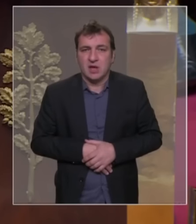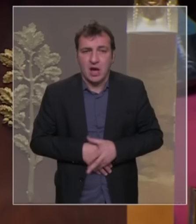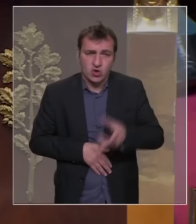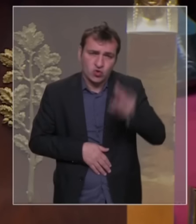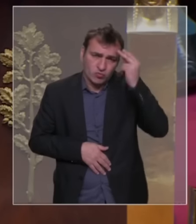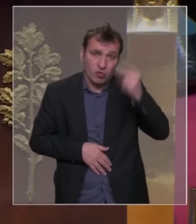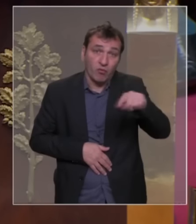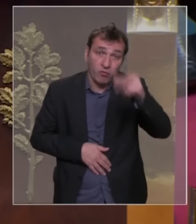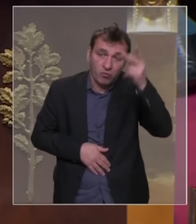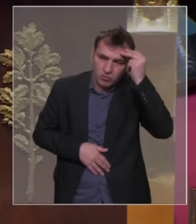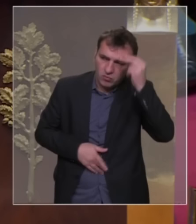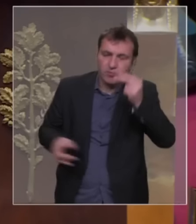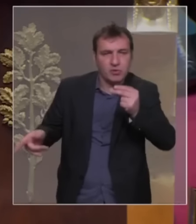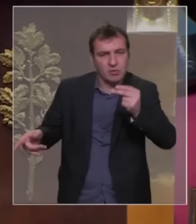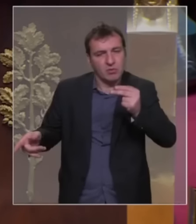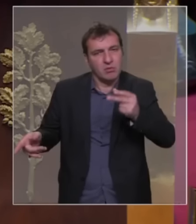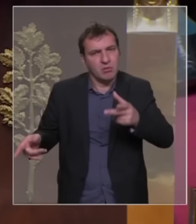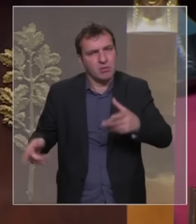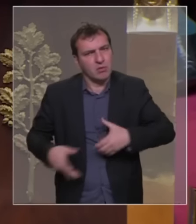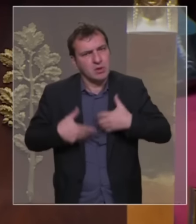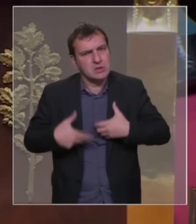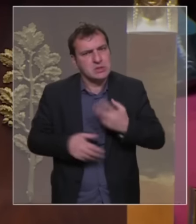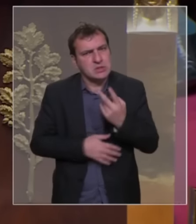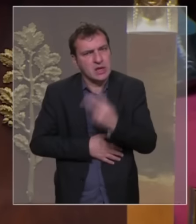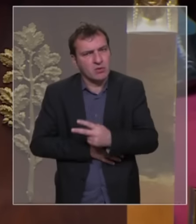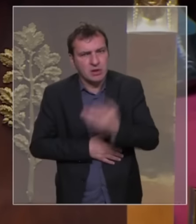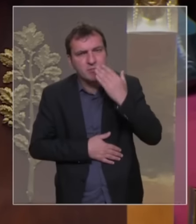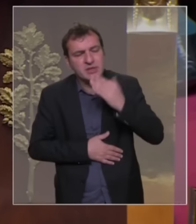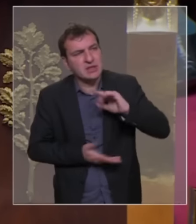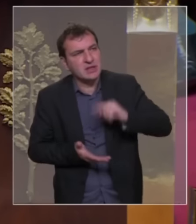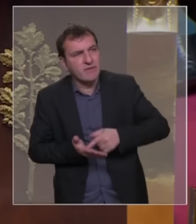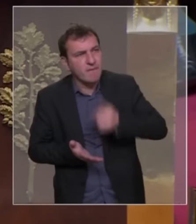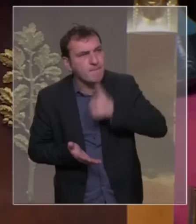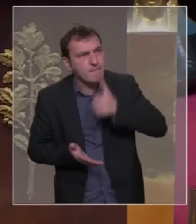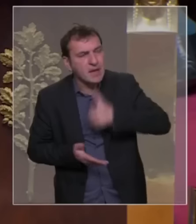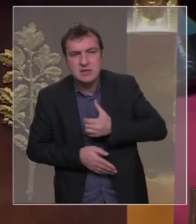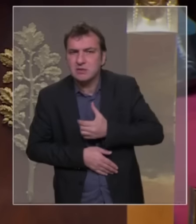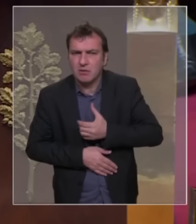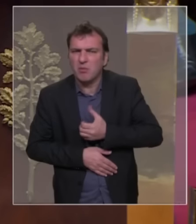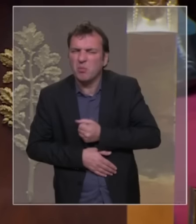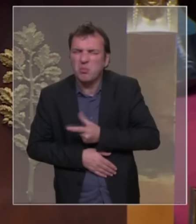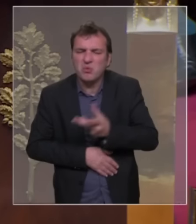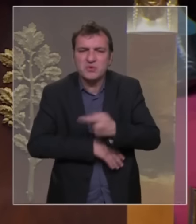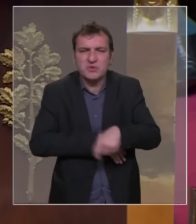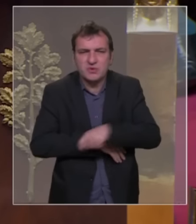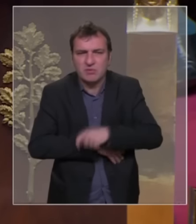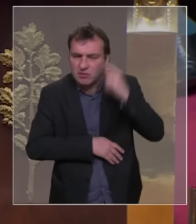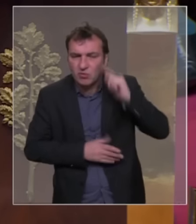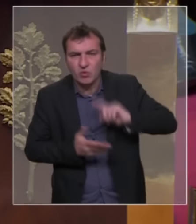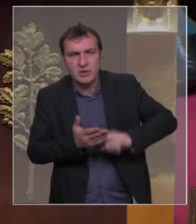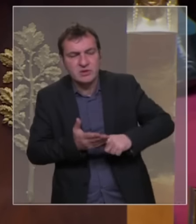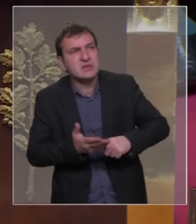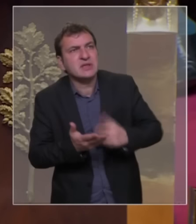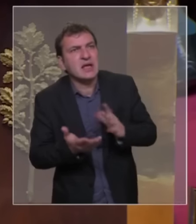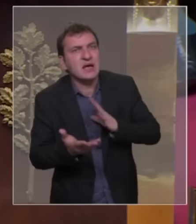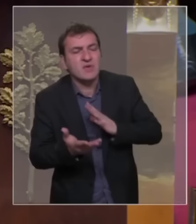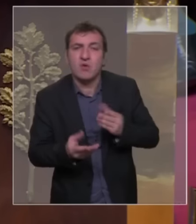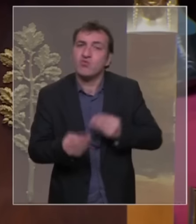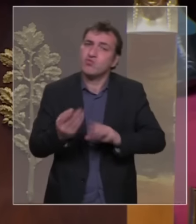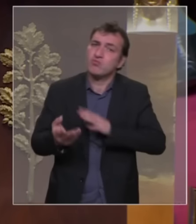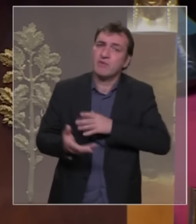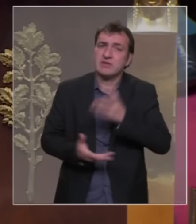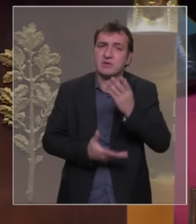désarroi, quand il faut attendre de longues semaines pour obtenir une pièce d'identité ou quand des professeurs absents ne sont pas remplacés.